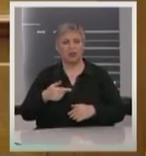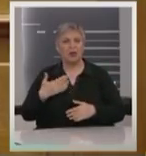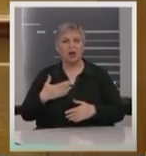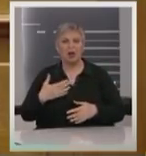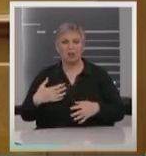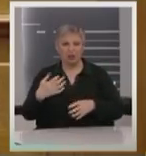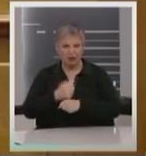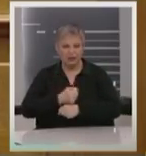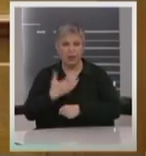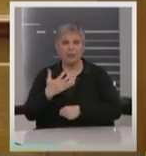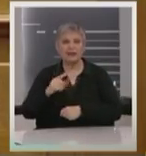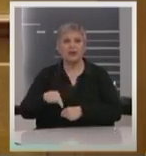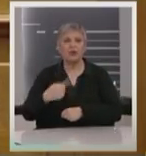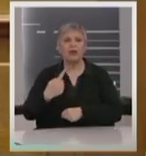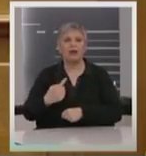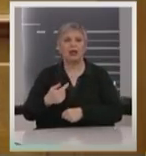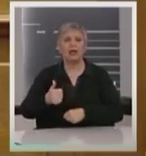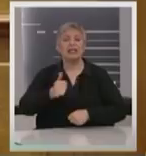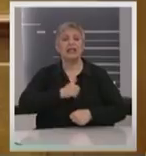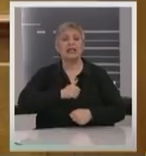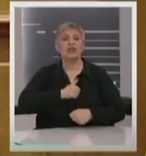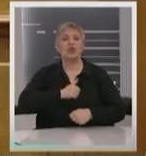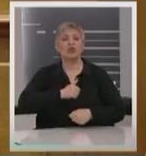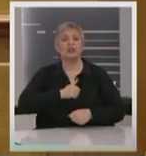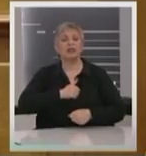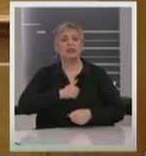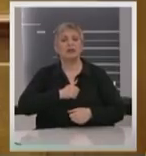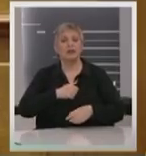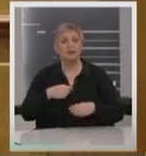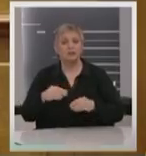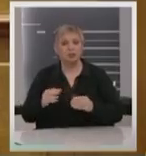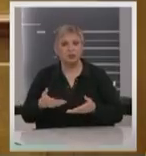5,1%. Ιδιωτική κατανάλωση. Ποια ήταν η πρόβλεψη, κύριε Υπουργέ?